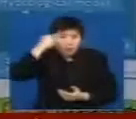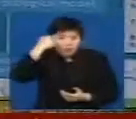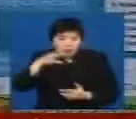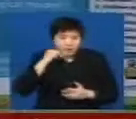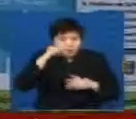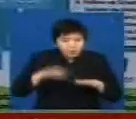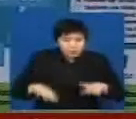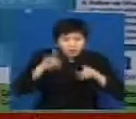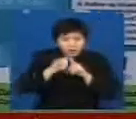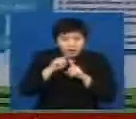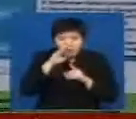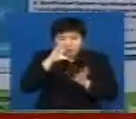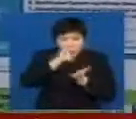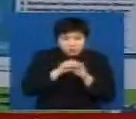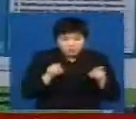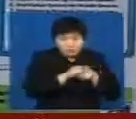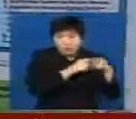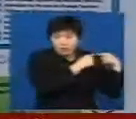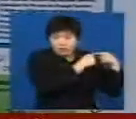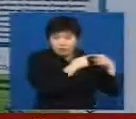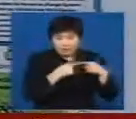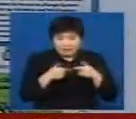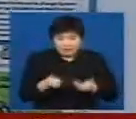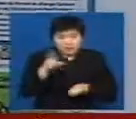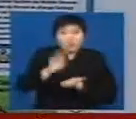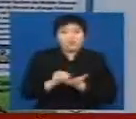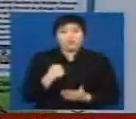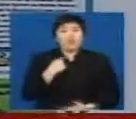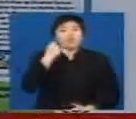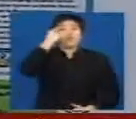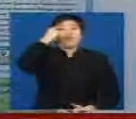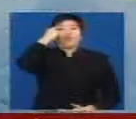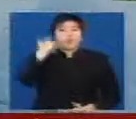่ คร ับ อันนี้คือข้อมูลที่มาจากชุดเดียวกันเมื่อกี้นี้ นะฮะเนี่ยนะครับ